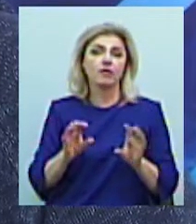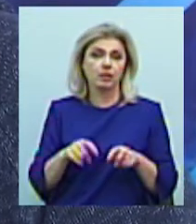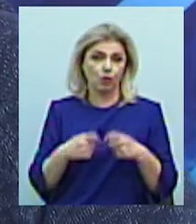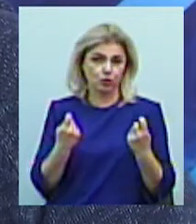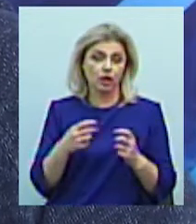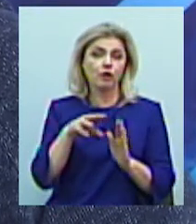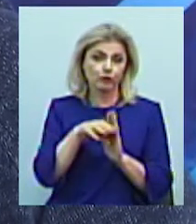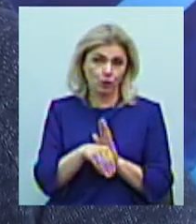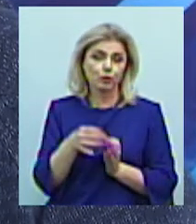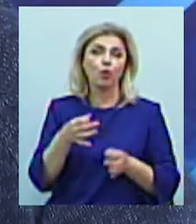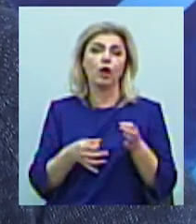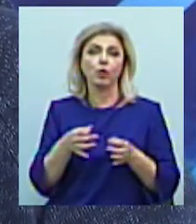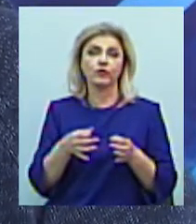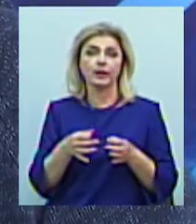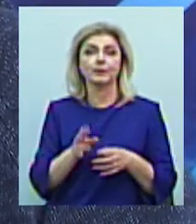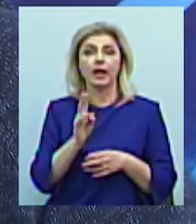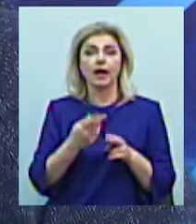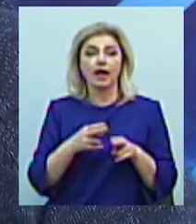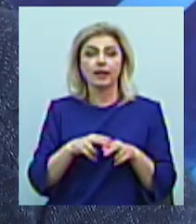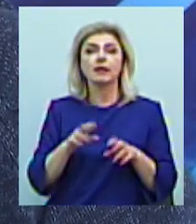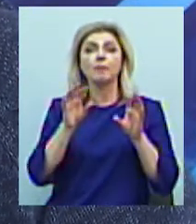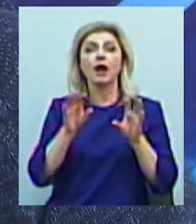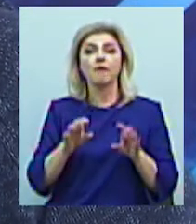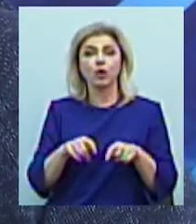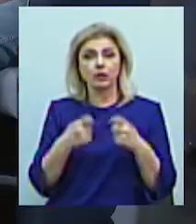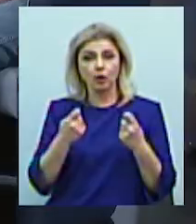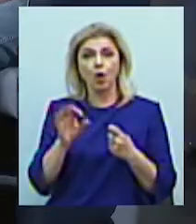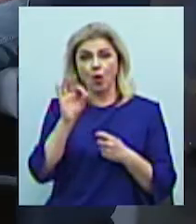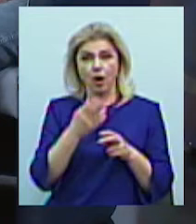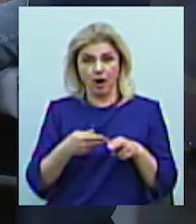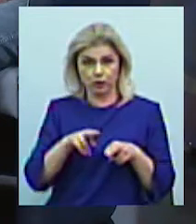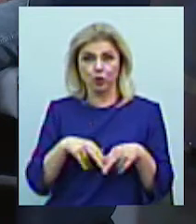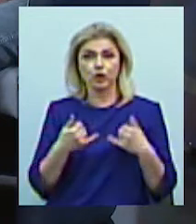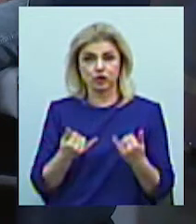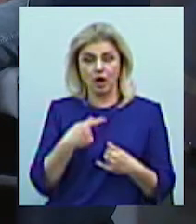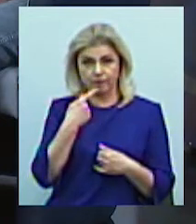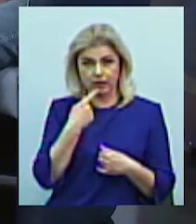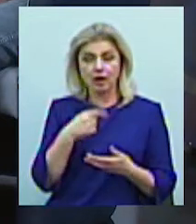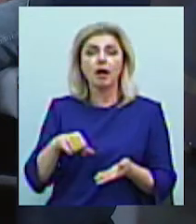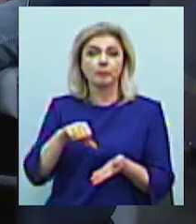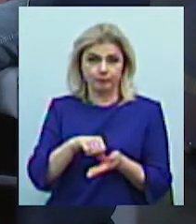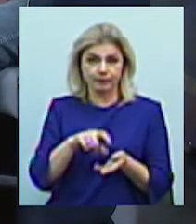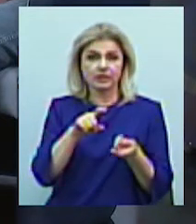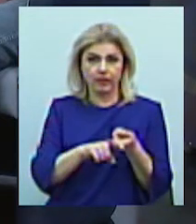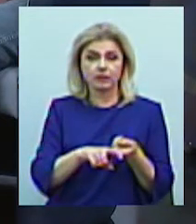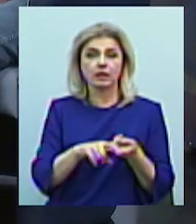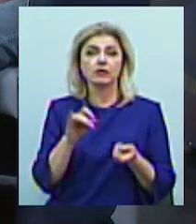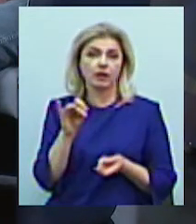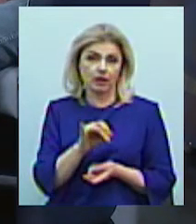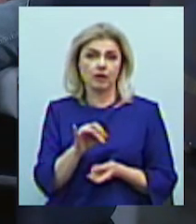уголовное. Тобто до цих правопорушень, про які зараз мовиться, причетні